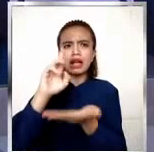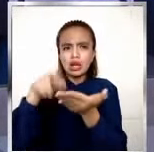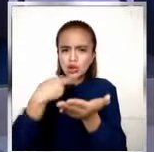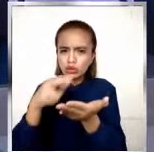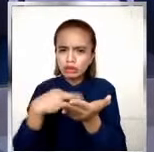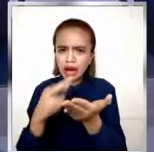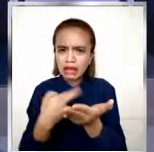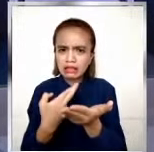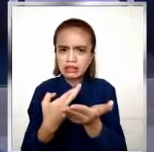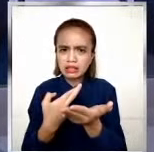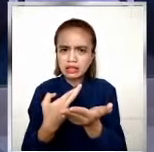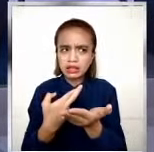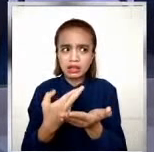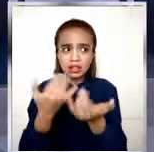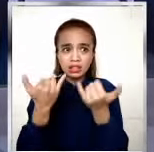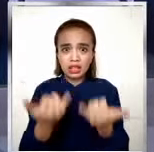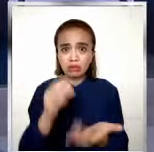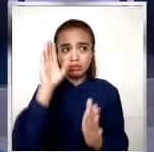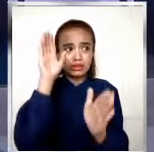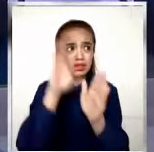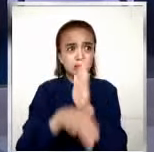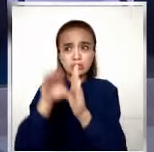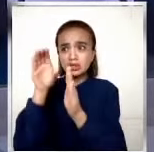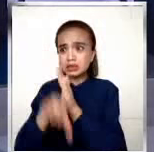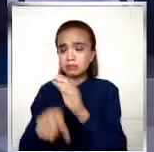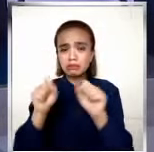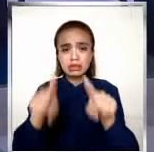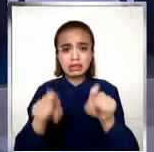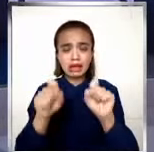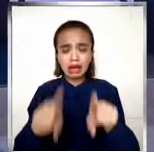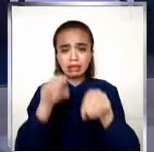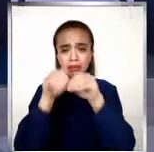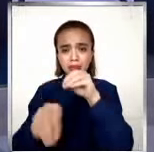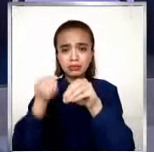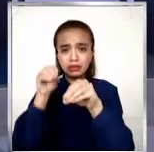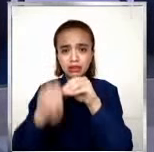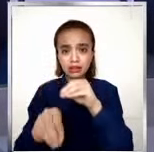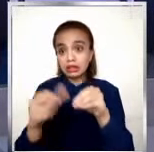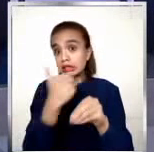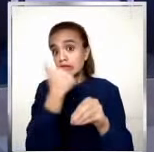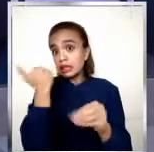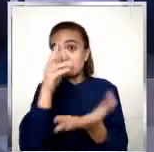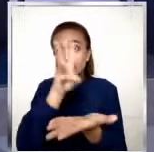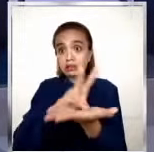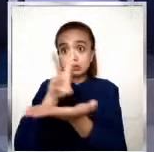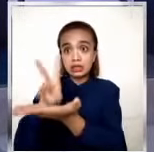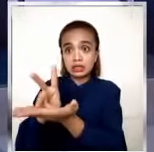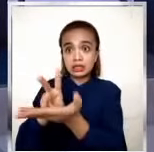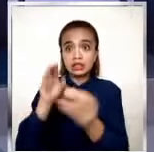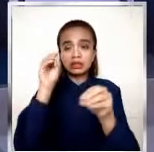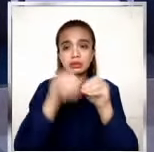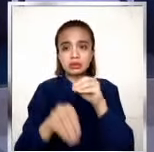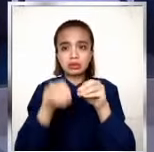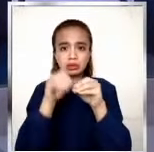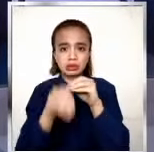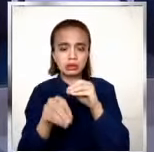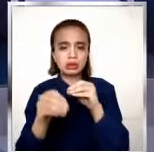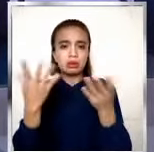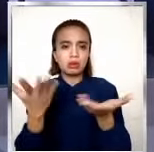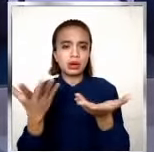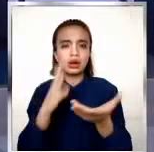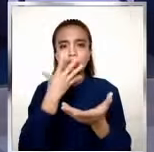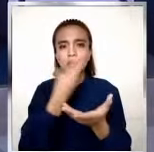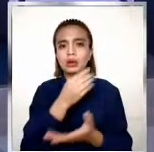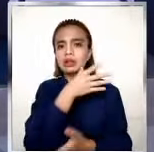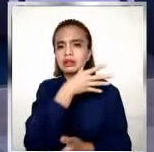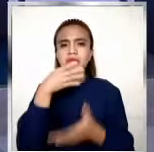ngayon. Sa ilang lugar, nasa 10 piso na lang kada kilo ang palay. Bagay na iniinda na ng mga magsasaka.